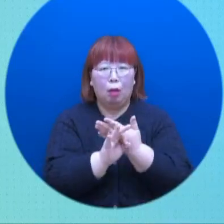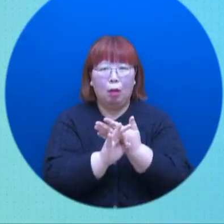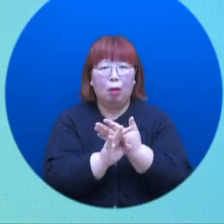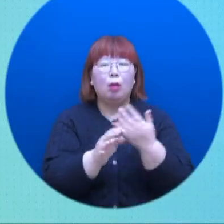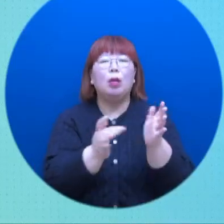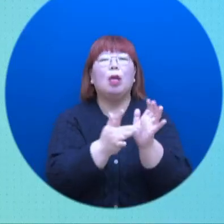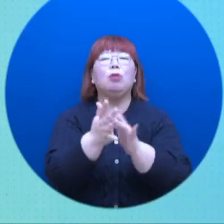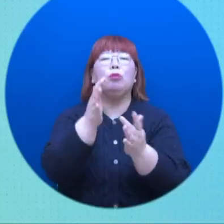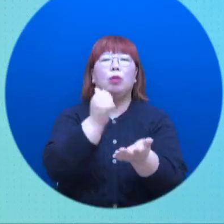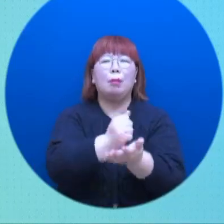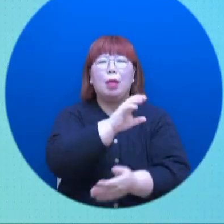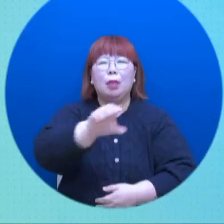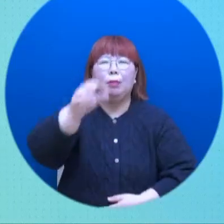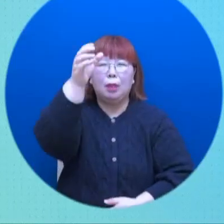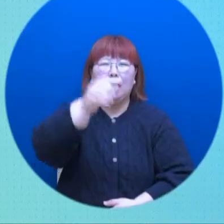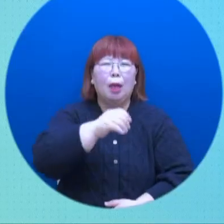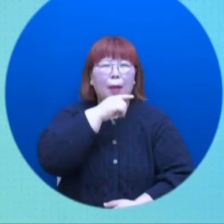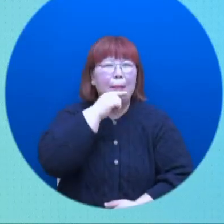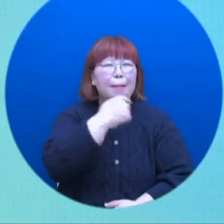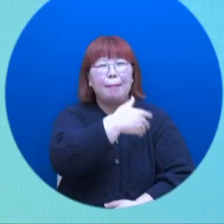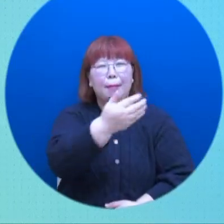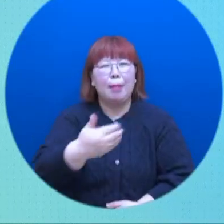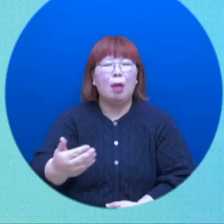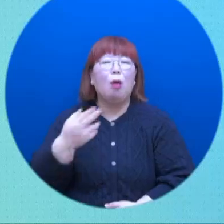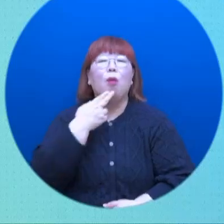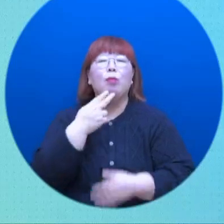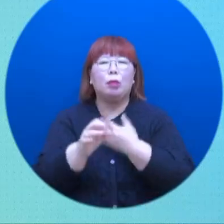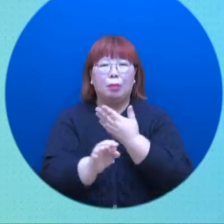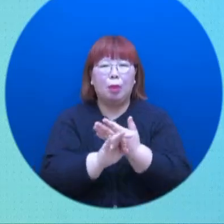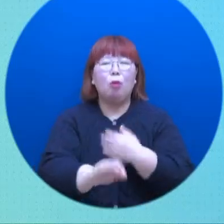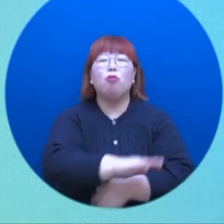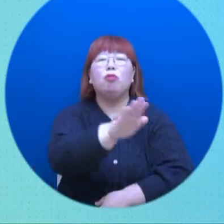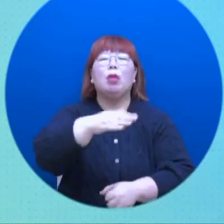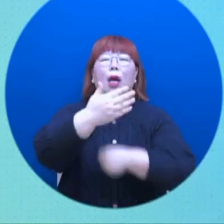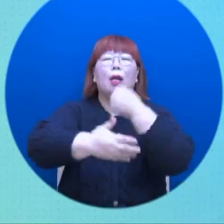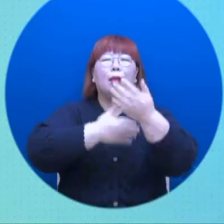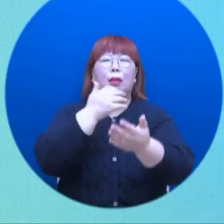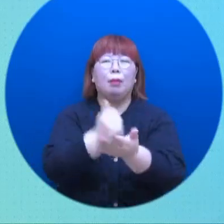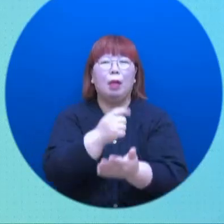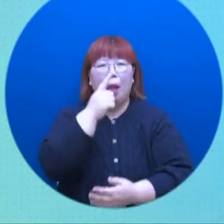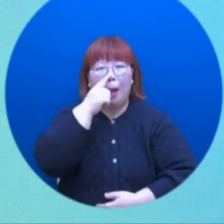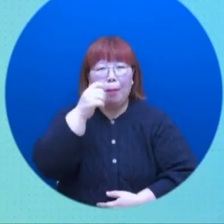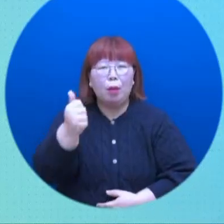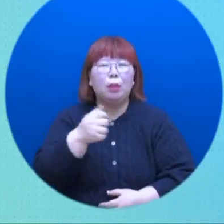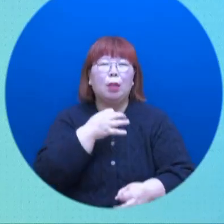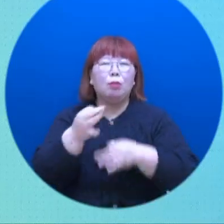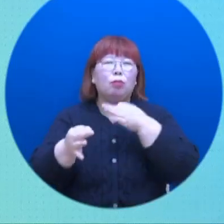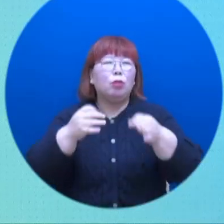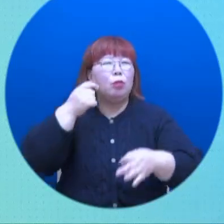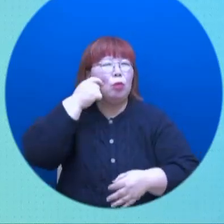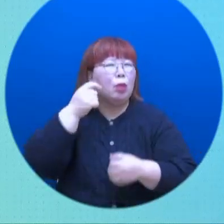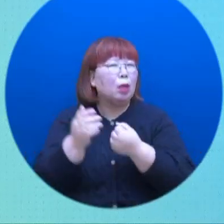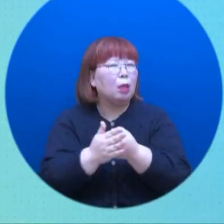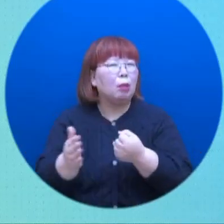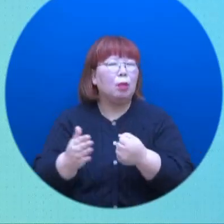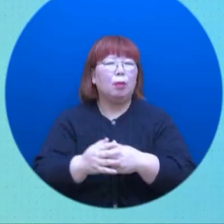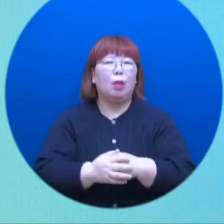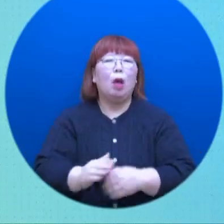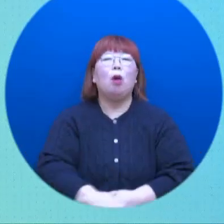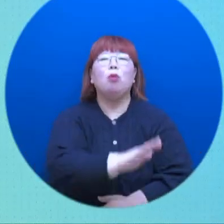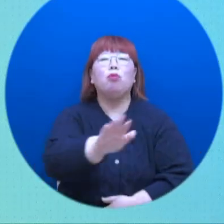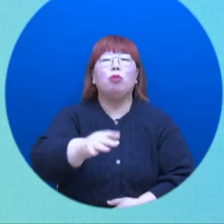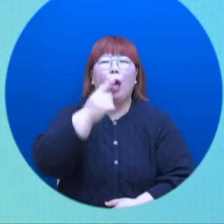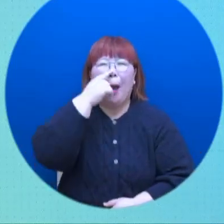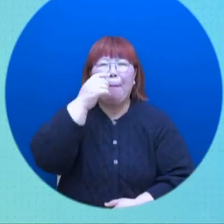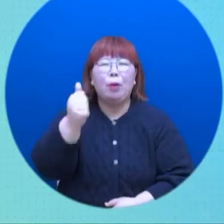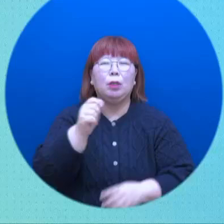예수님의 십자가 보혈 없이는 우리는 하나님을 아버지라고 부를 수 없기 때문입니다. 그래서 우리 아버지라는